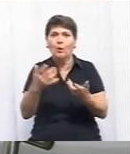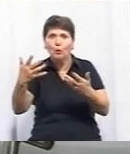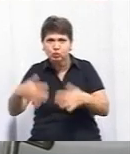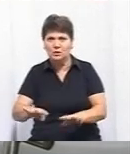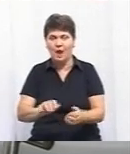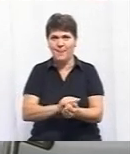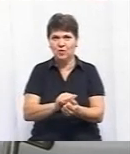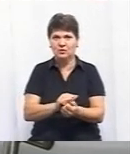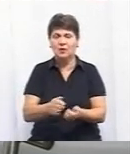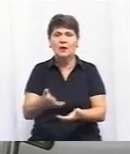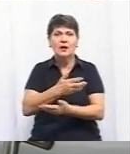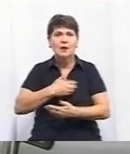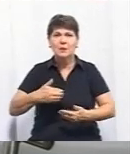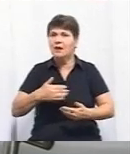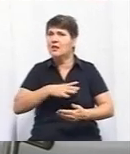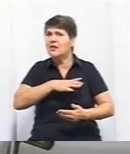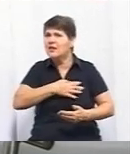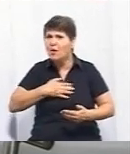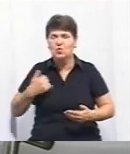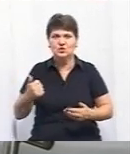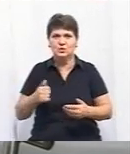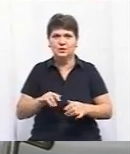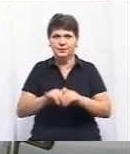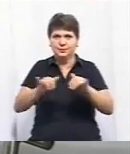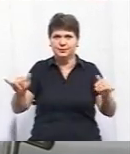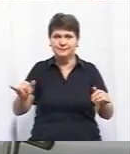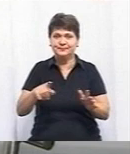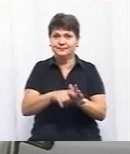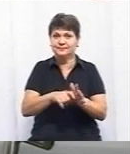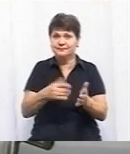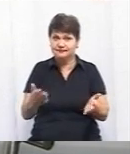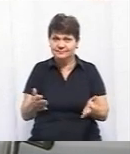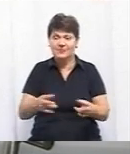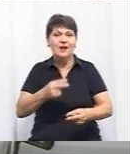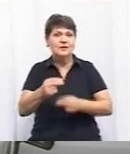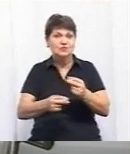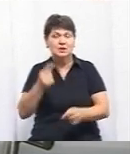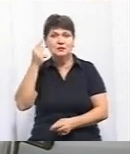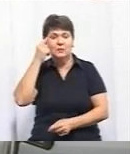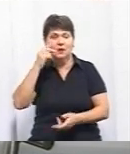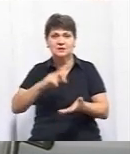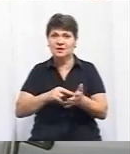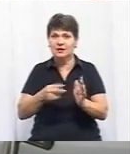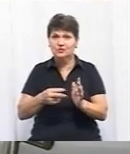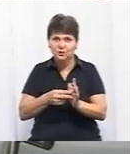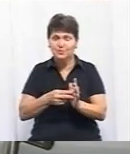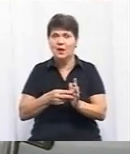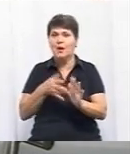макулатура, і ми б не хотіли породжувати відходи навіть своїм проєктом. Через це ми задумали, що ми для